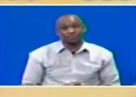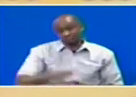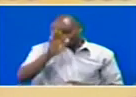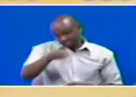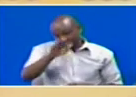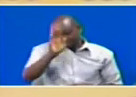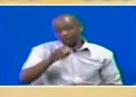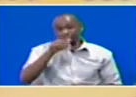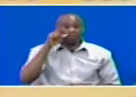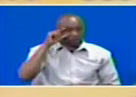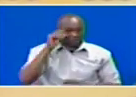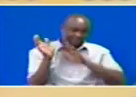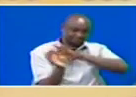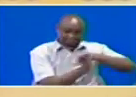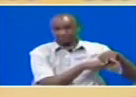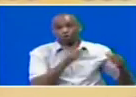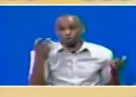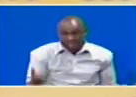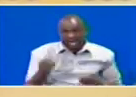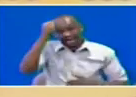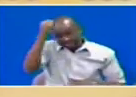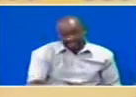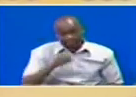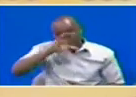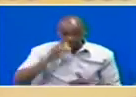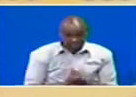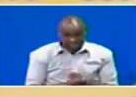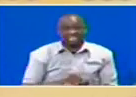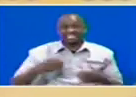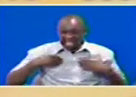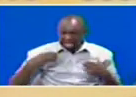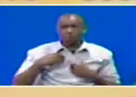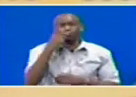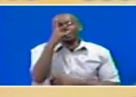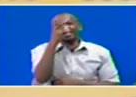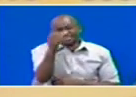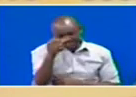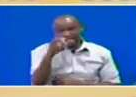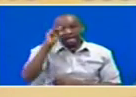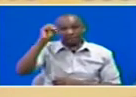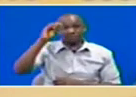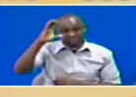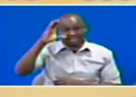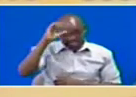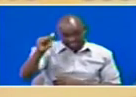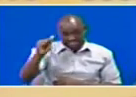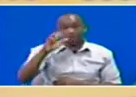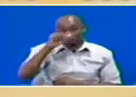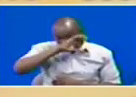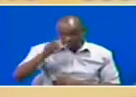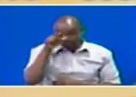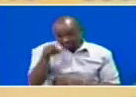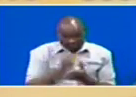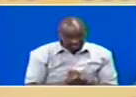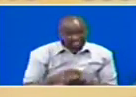mazamaji tukitoka mombasa tuelekee katika kaunti ya kajado ambapo Zaidi ya wagombeaji 20 wawakilishi wa Wadi kutoka kaunti Hiyo ya